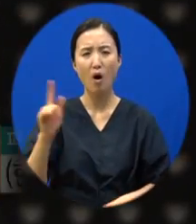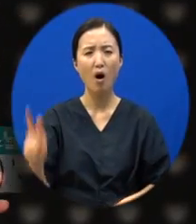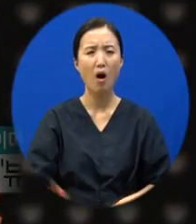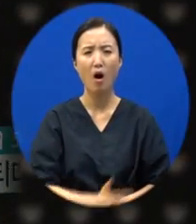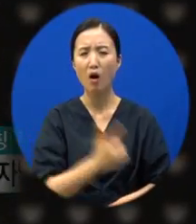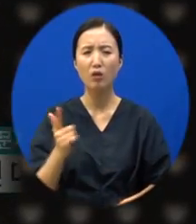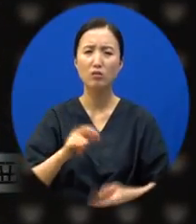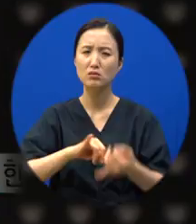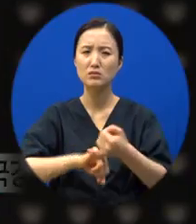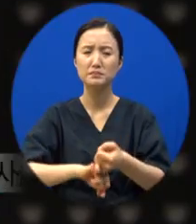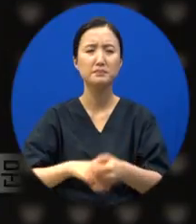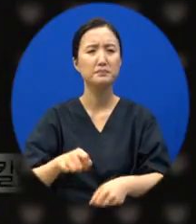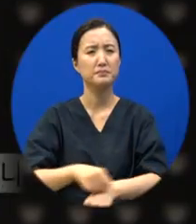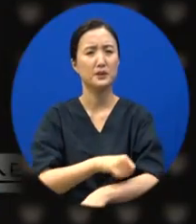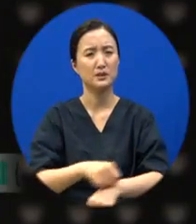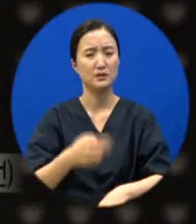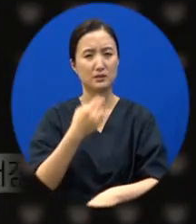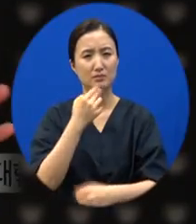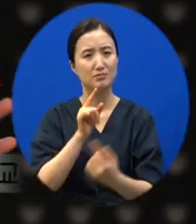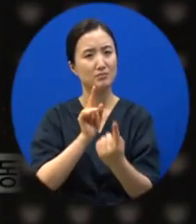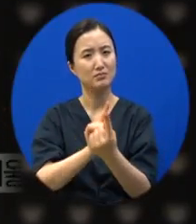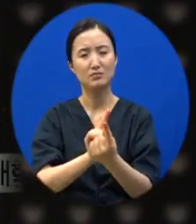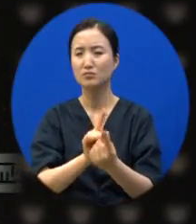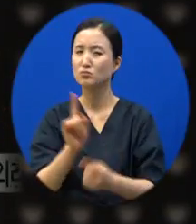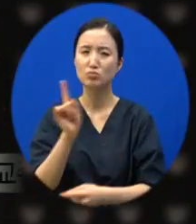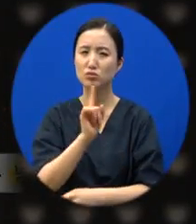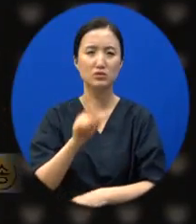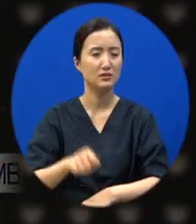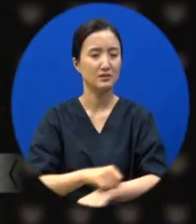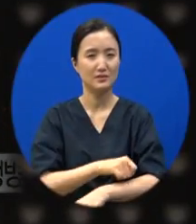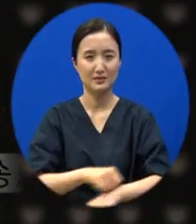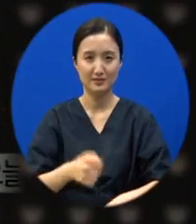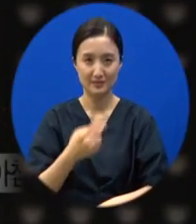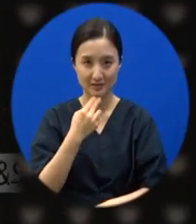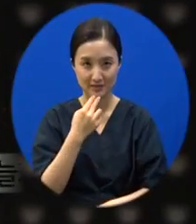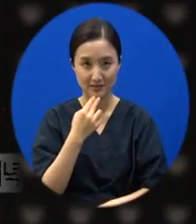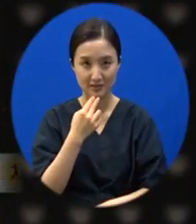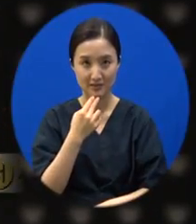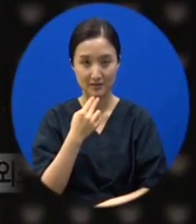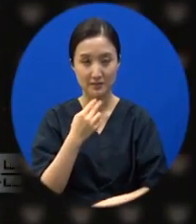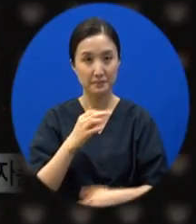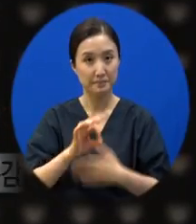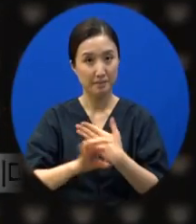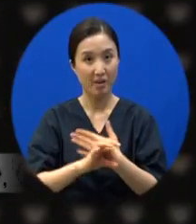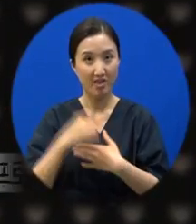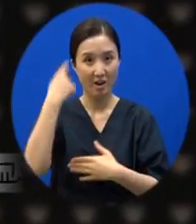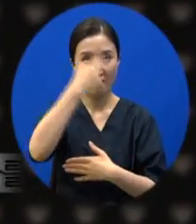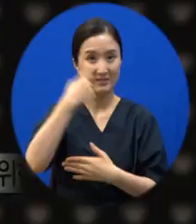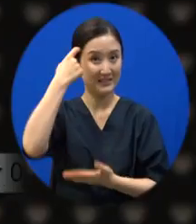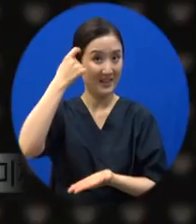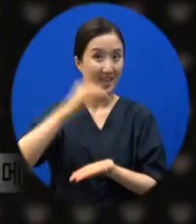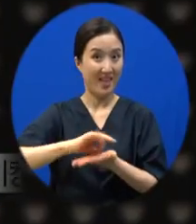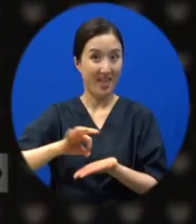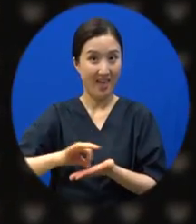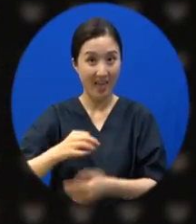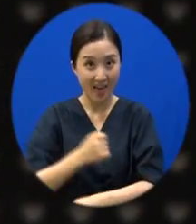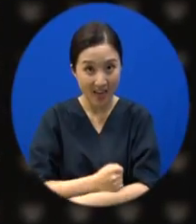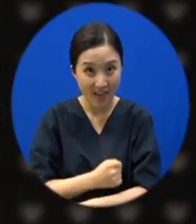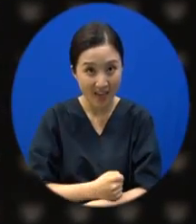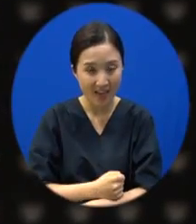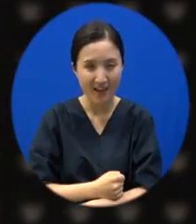없어. 오늘 만나는 사람이 한 명도 없어. 라고 한다면 외모관리 하시겠어요?